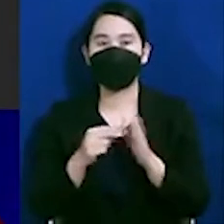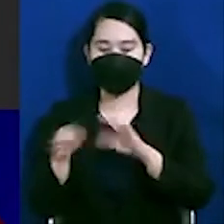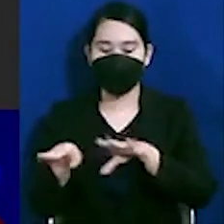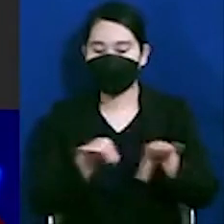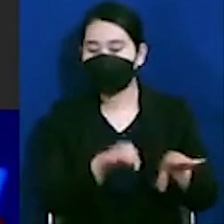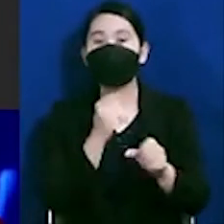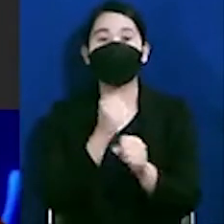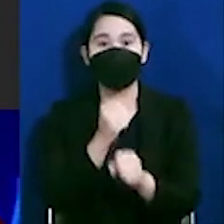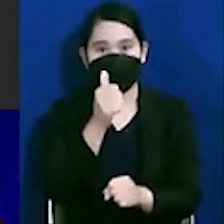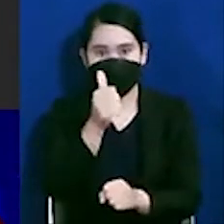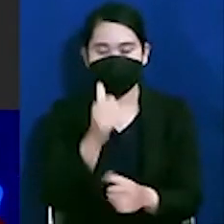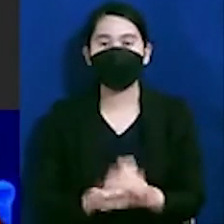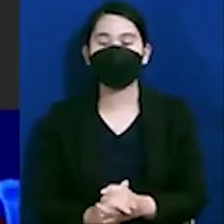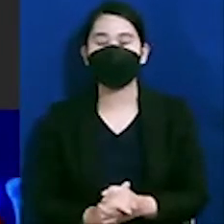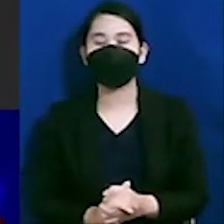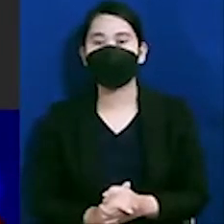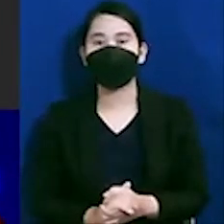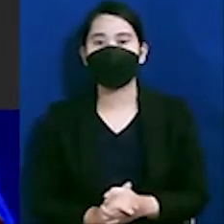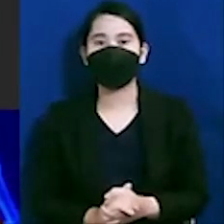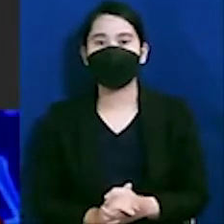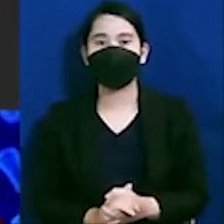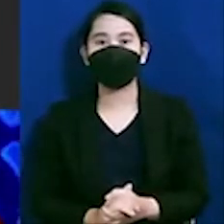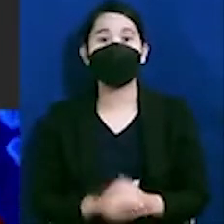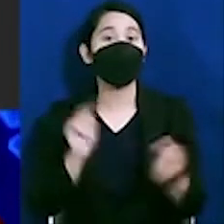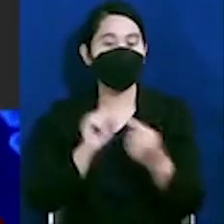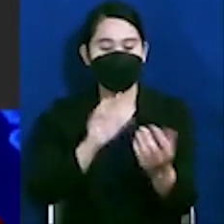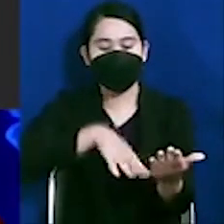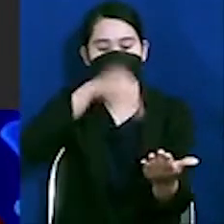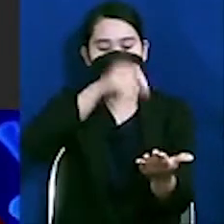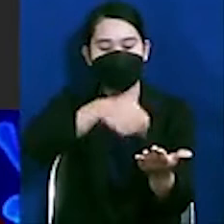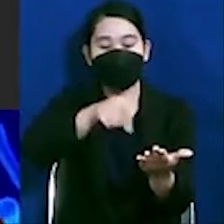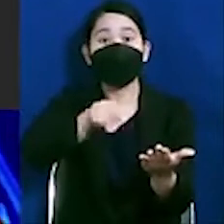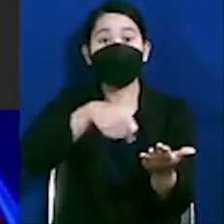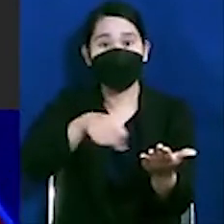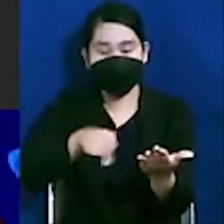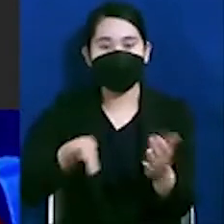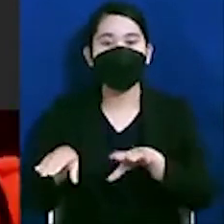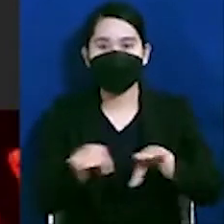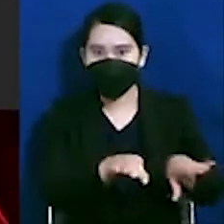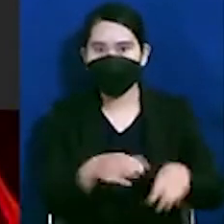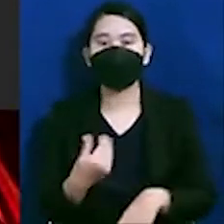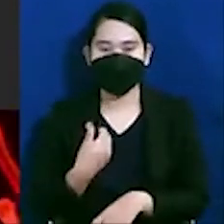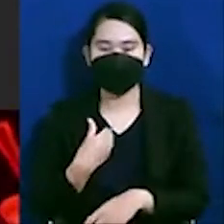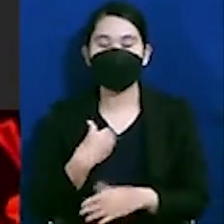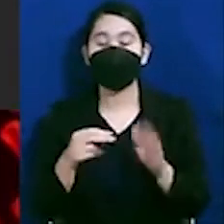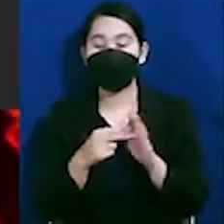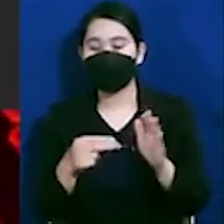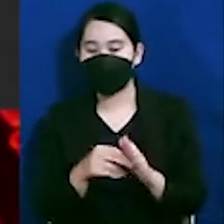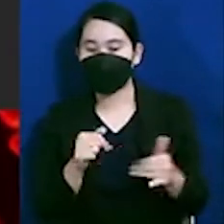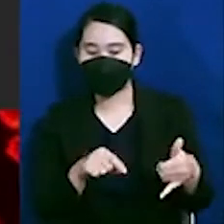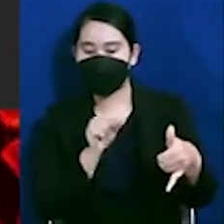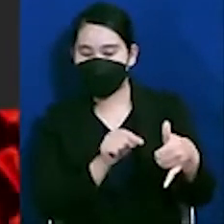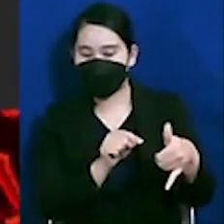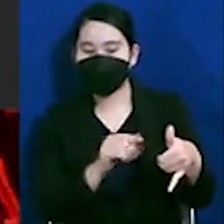จะเนินการได้นะครับเราได้เต็มเรื่องแบบเช็คลิสนะครับสำหรับผู้ติดเชื้อและก็คั่วให้เหมาะสมที่จะเป็นเกณฑ์ที่จะ